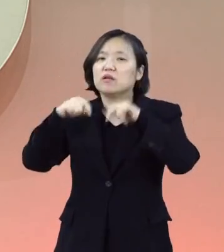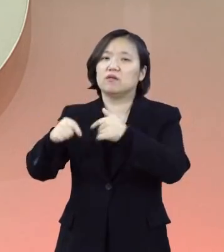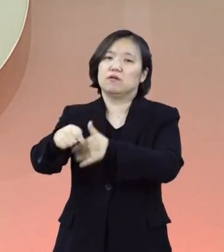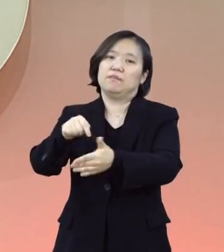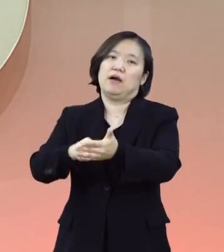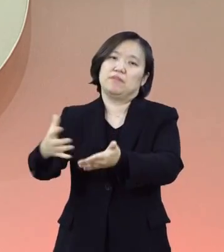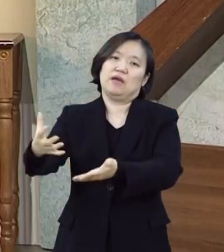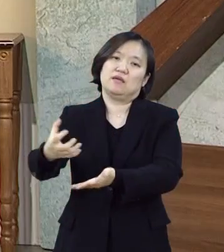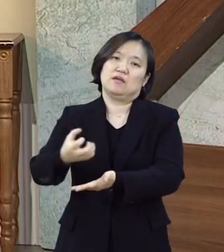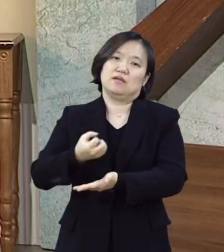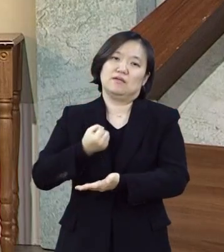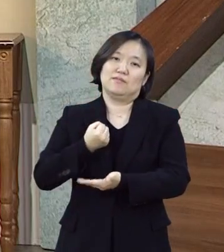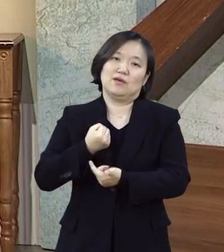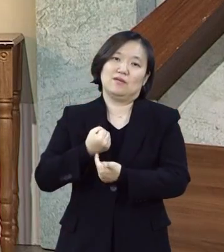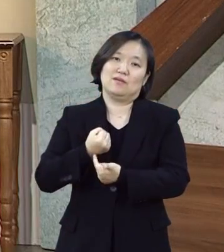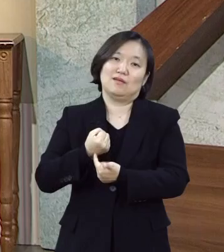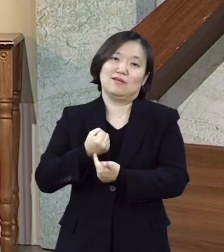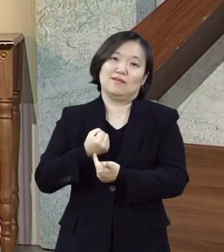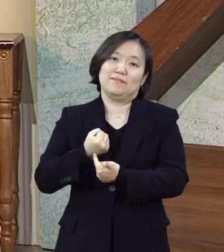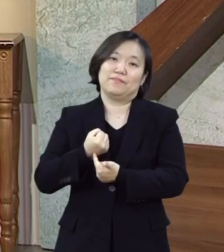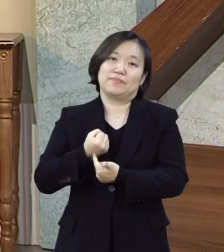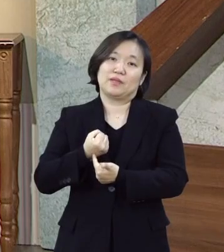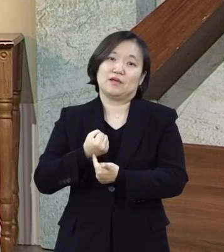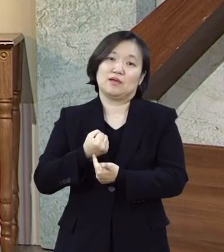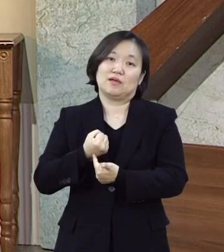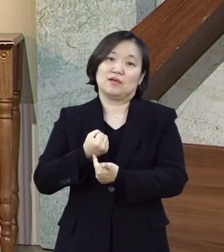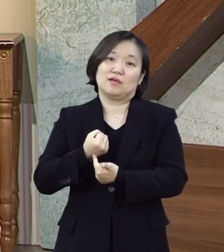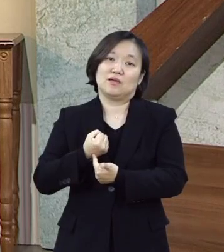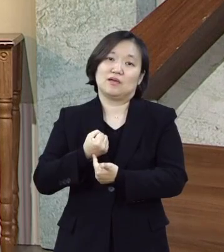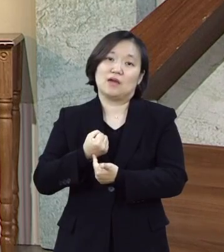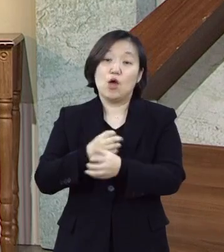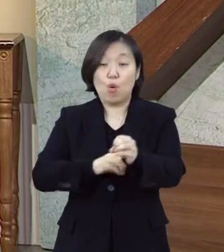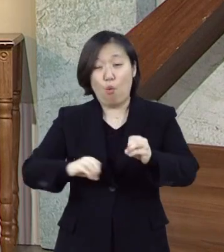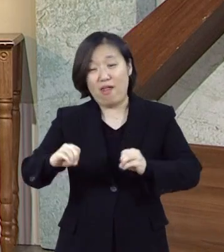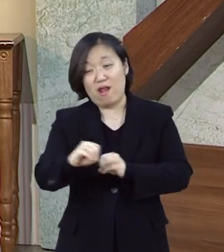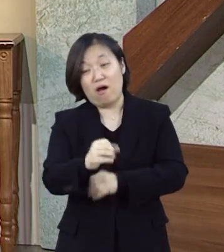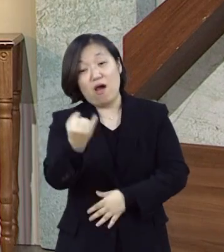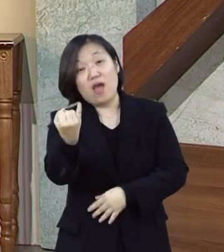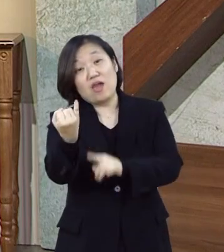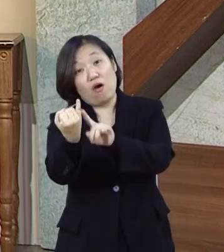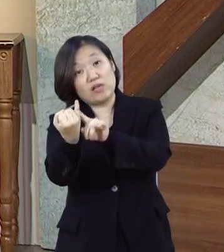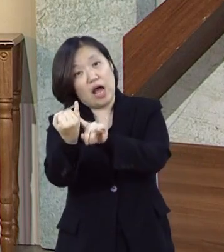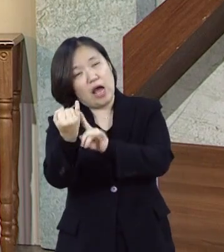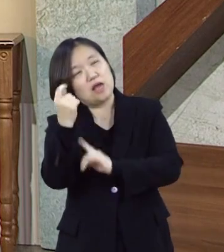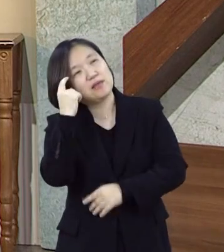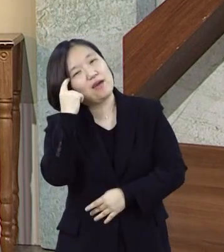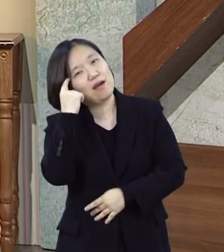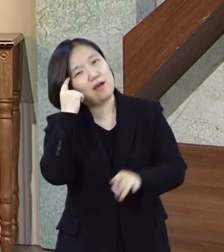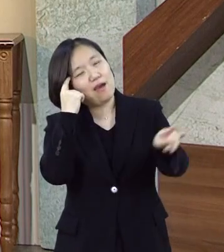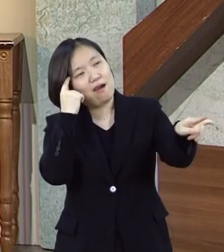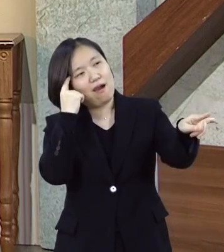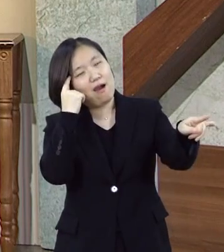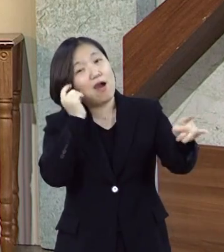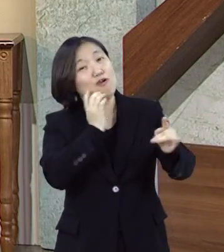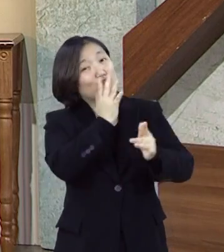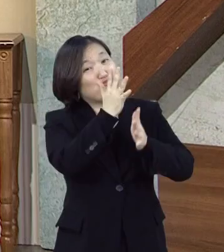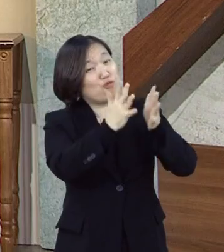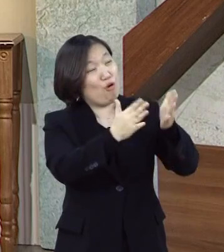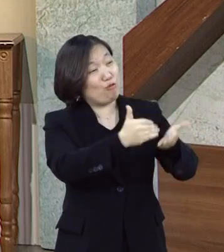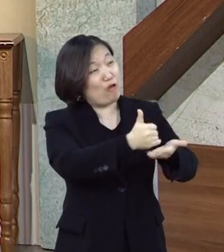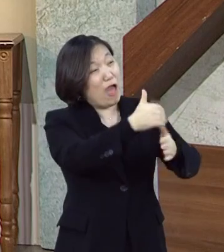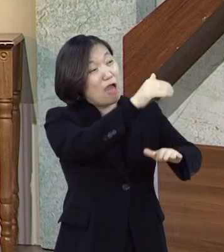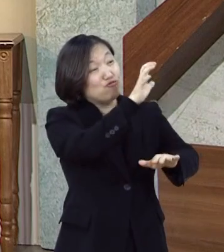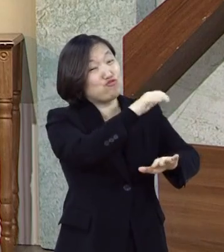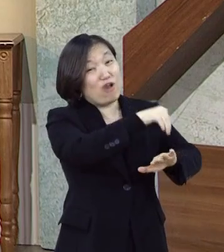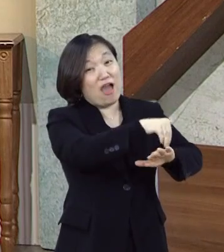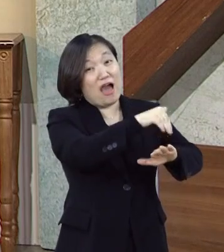일으켰고 그 술집의 여인네는 그 숲속에서 수행하면서